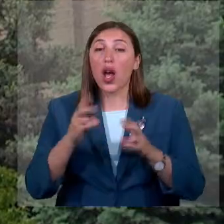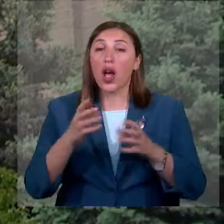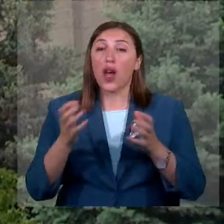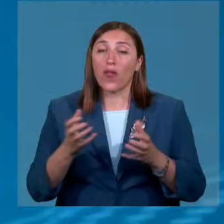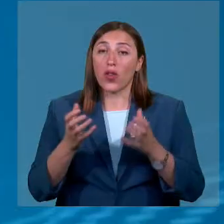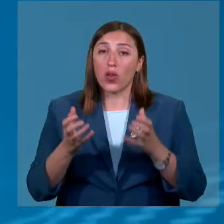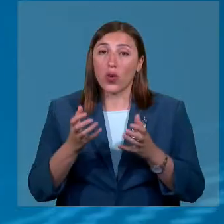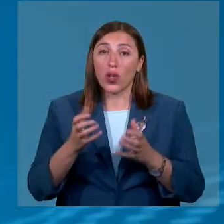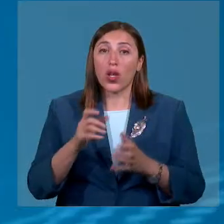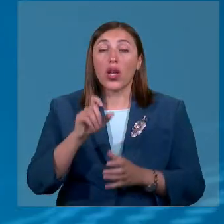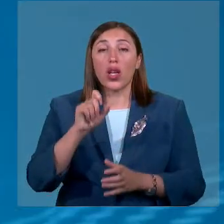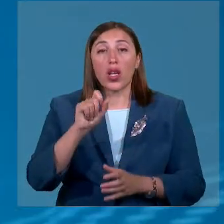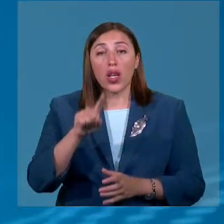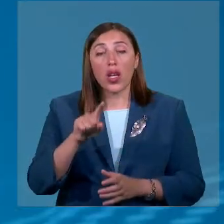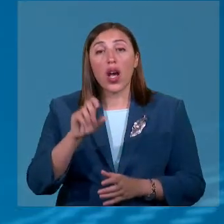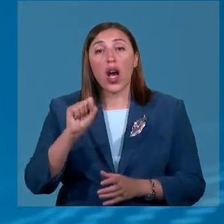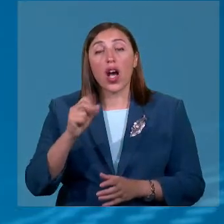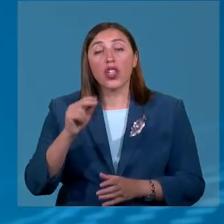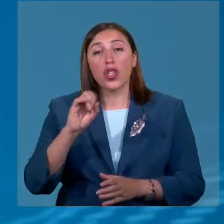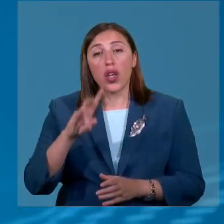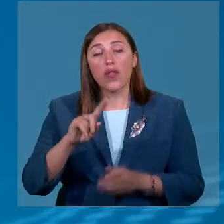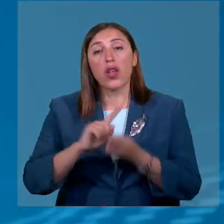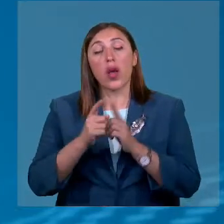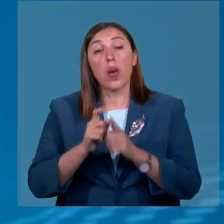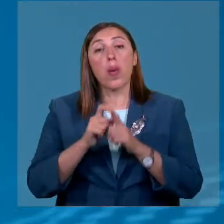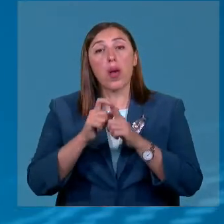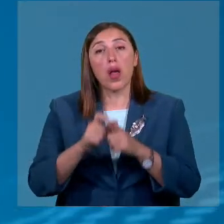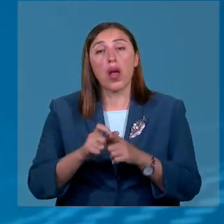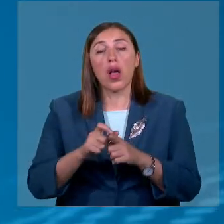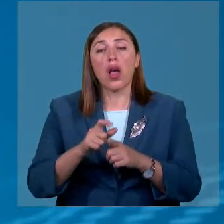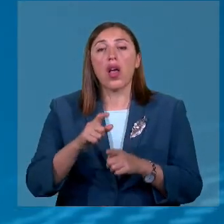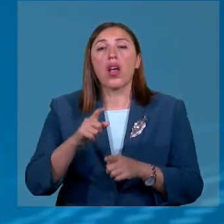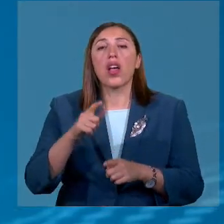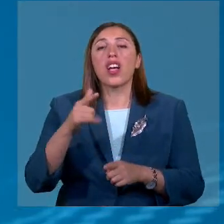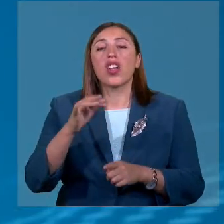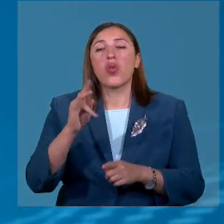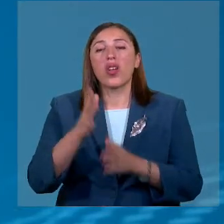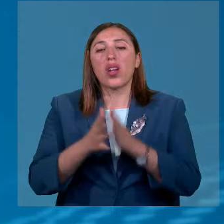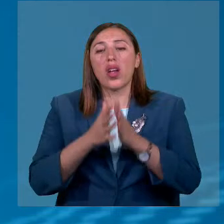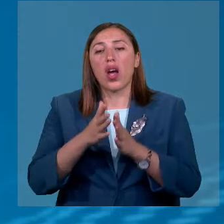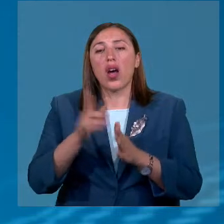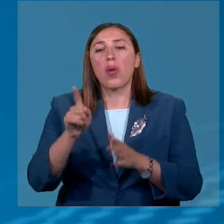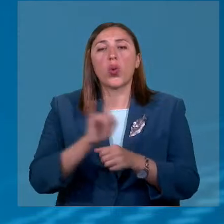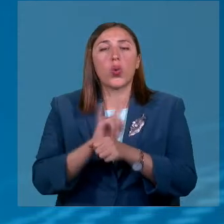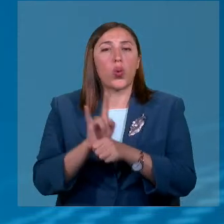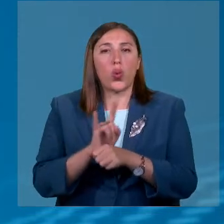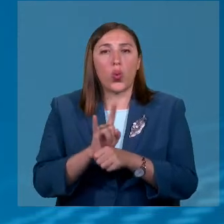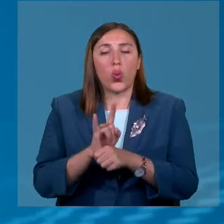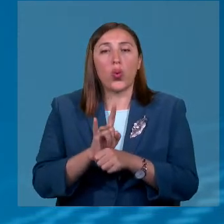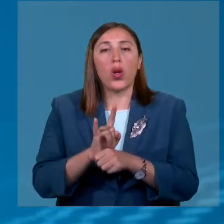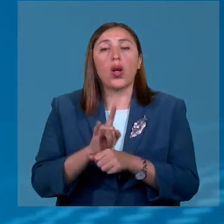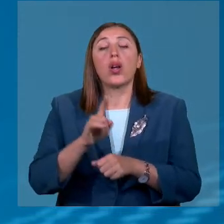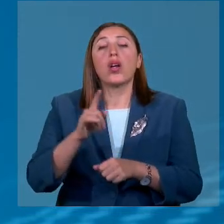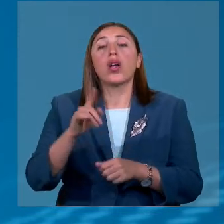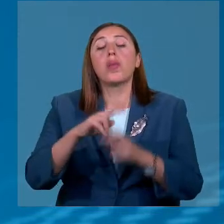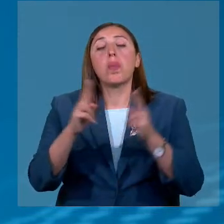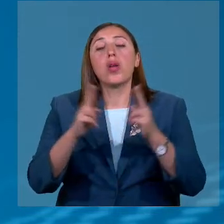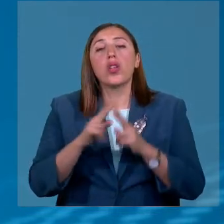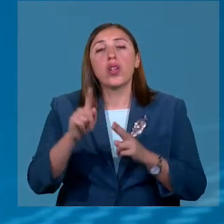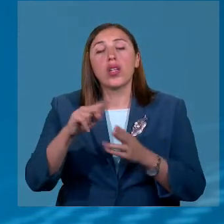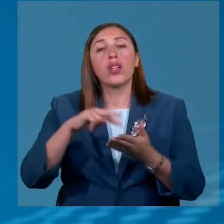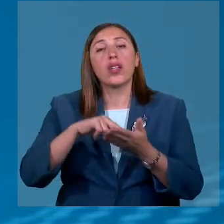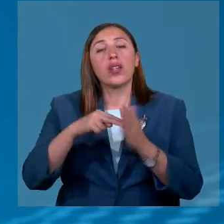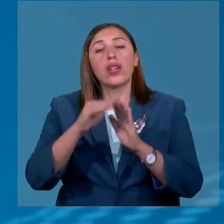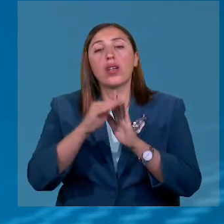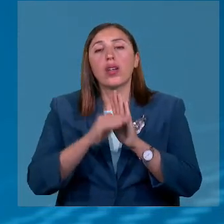անվտանգությունը։ Հիքմետ Հաջիևի արձագանքը չուշացավ, նա կեղծիկ որակեց Գրիգորյանի հայտարարությունը, պնդելով, թե միջազգային մեխանիզմ